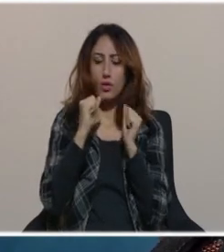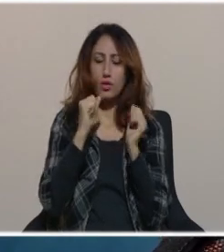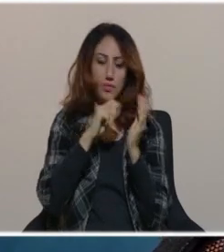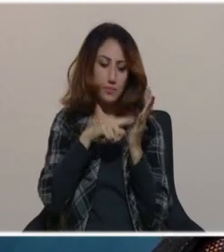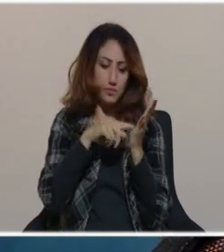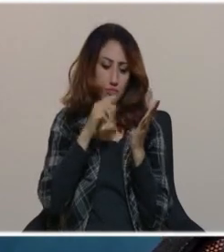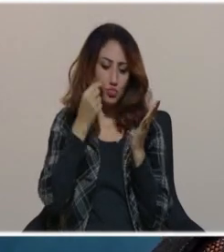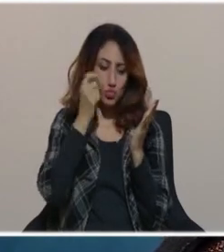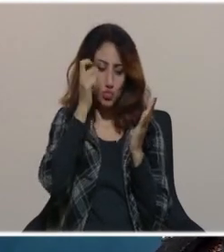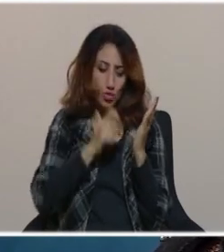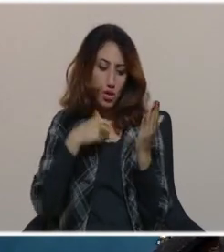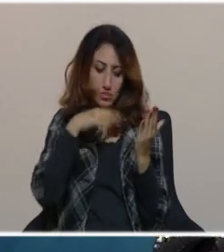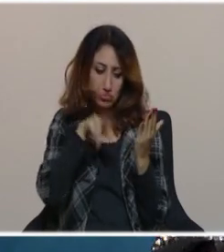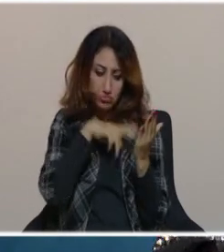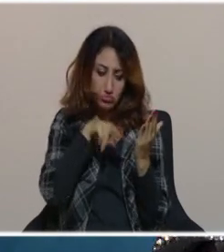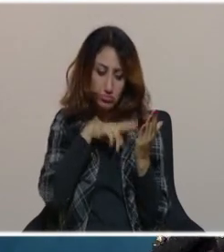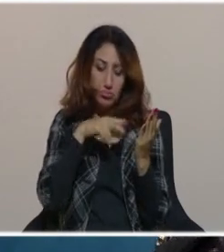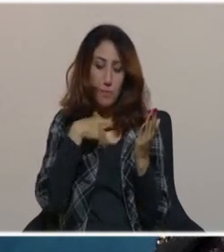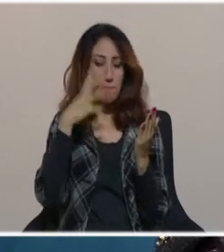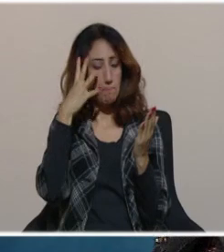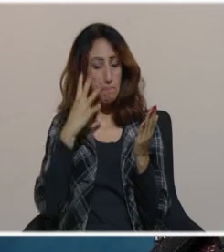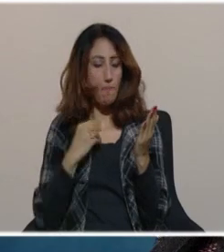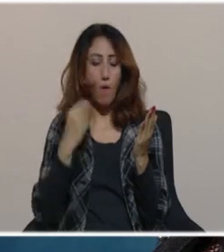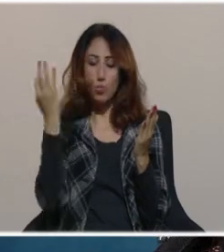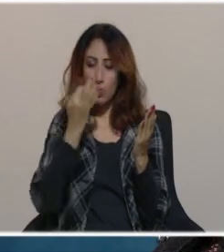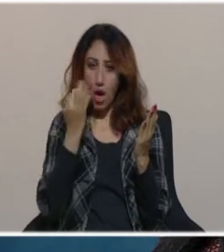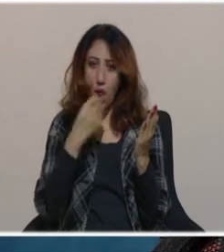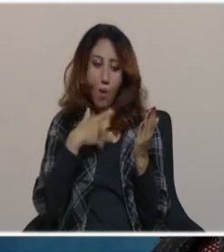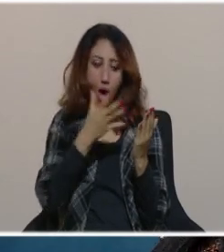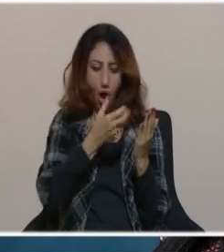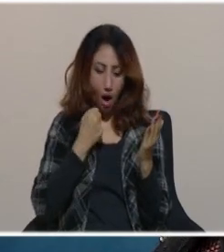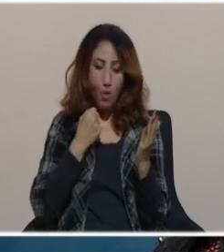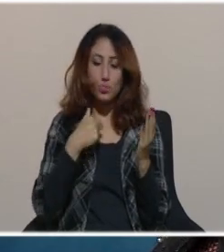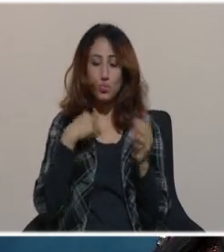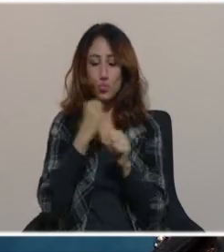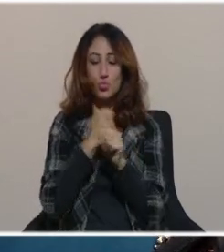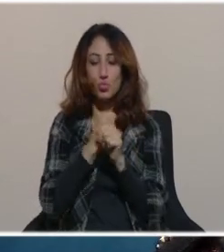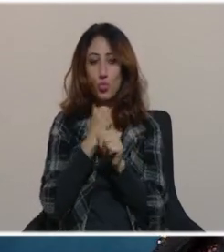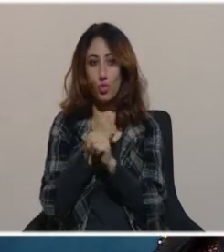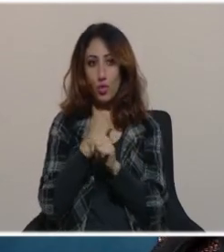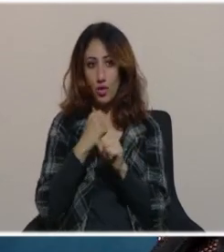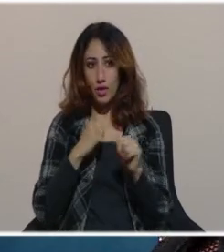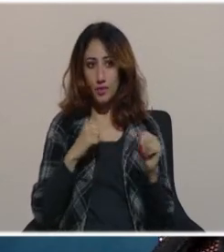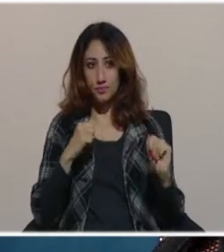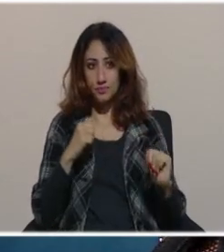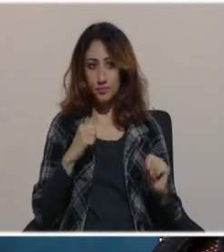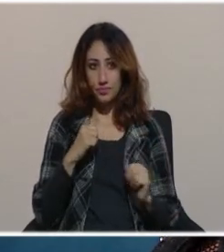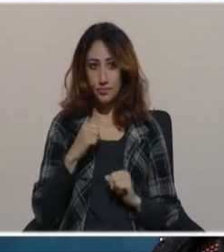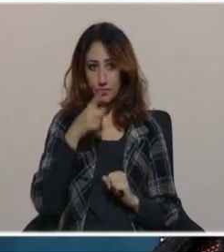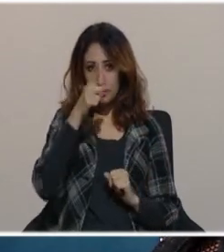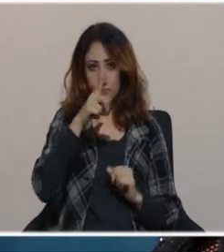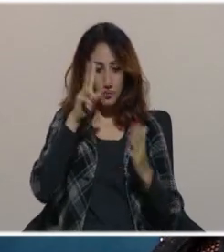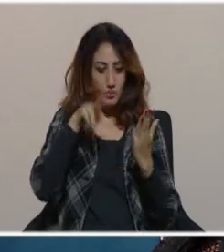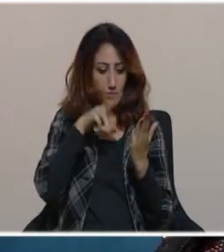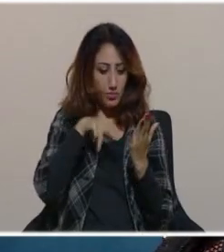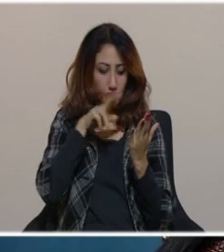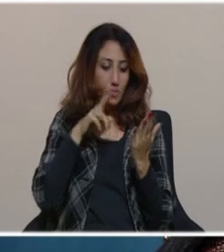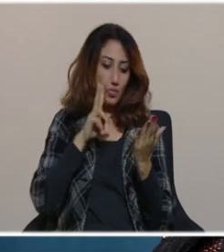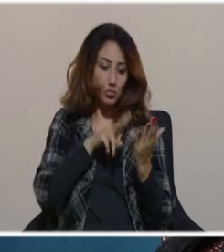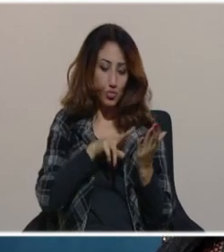انا لما قريته عجبني، يعني العكس خالص عجبني، لاني وانا يعني عاده لما باجي اقرا مسلسل ببقى